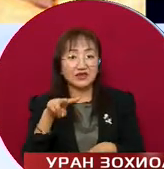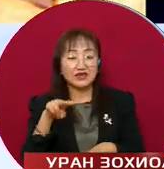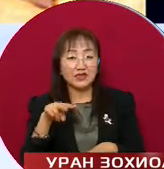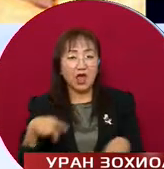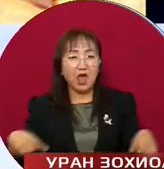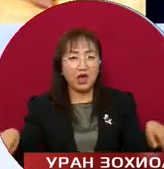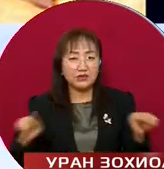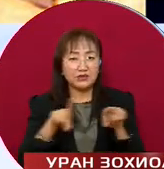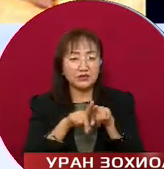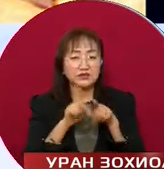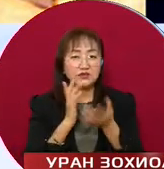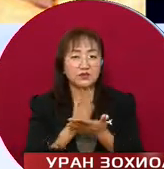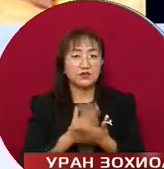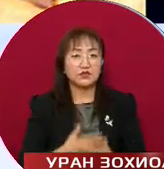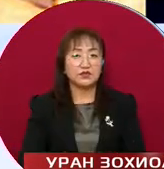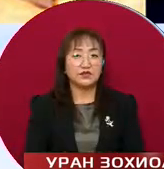байна.